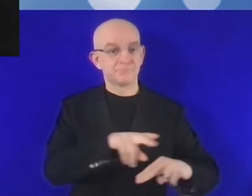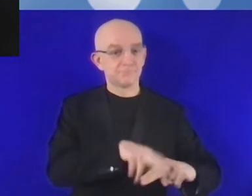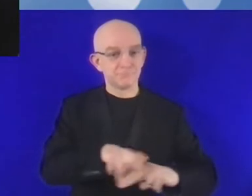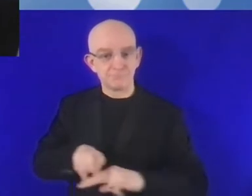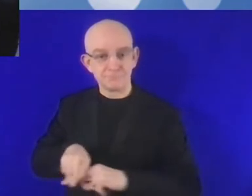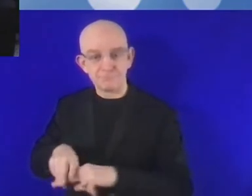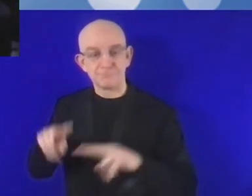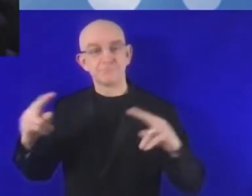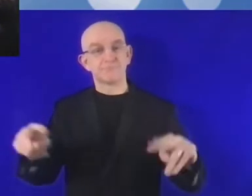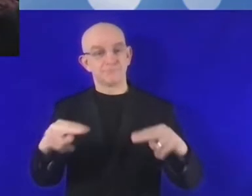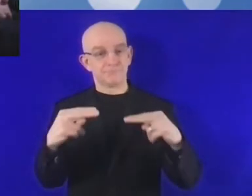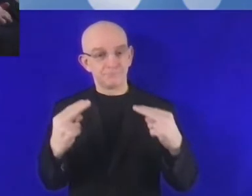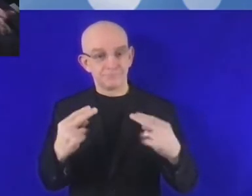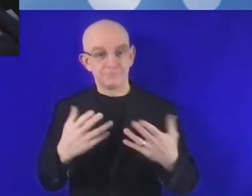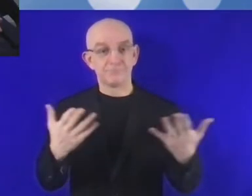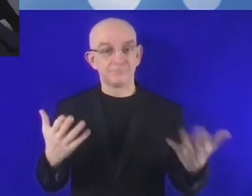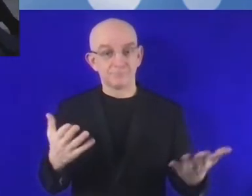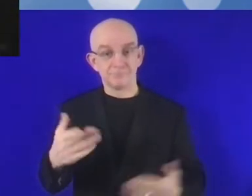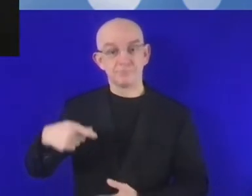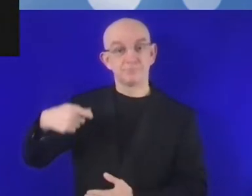رئيس جمهورية بولندا ماتيوش،